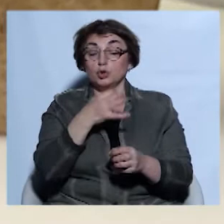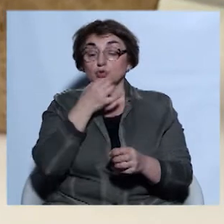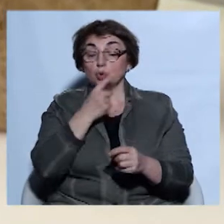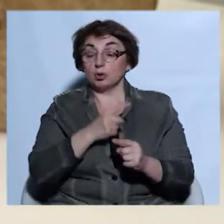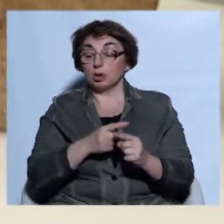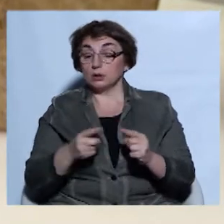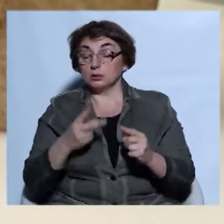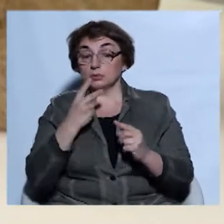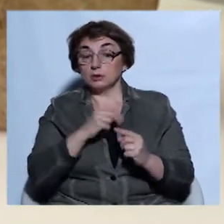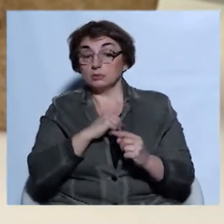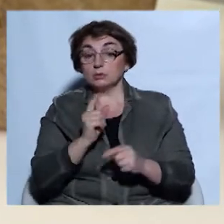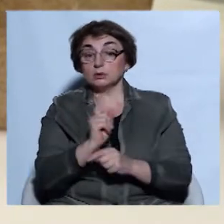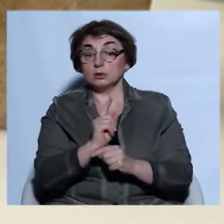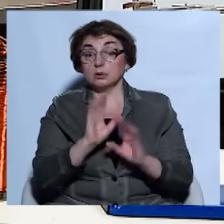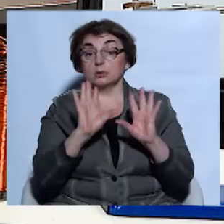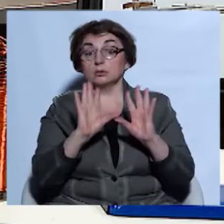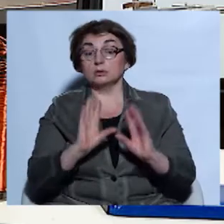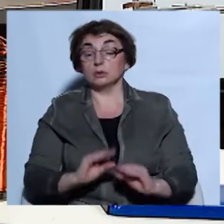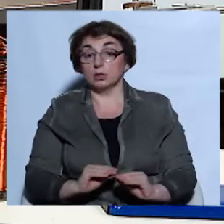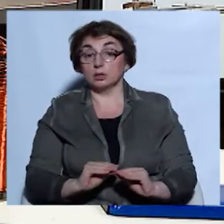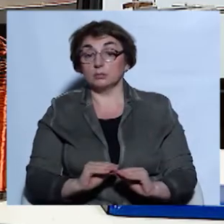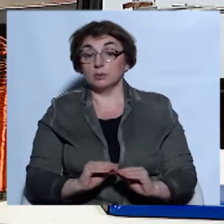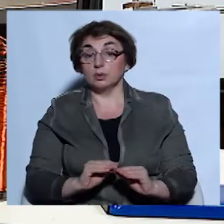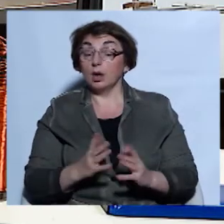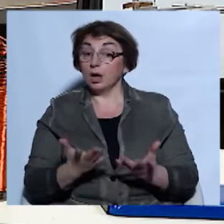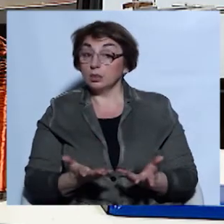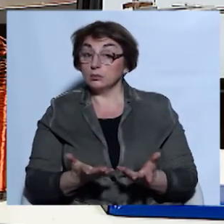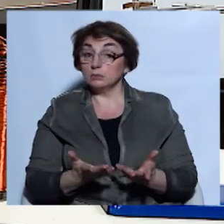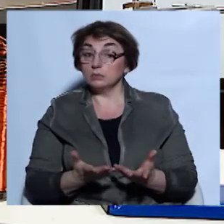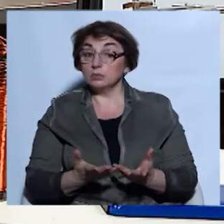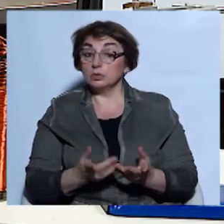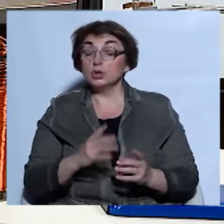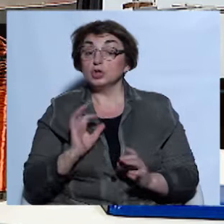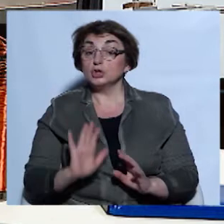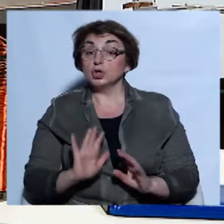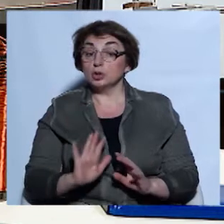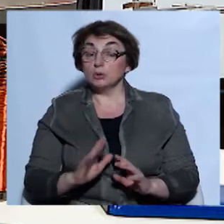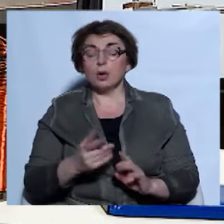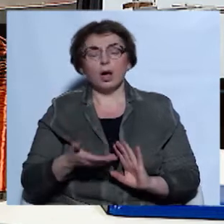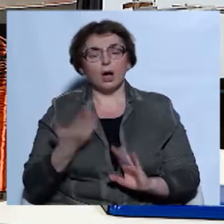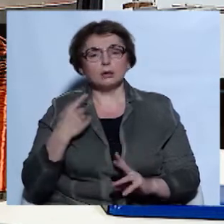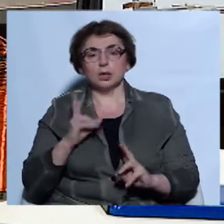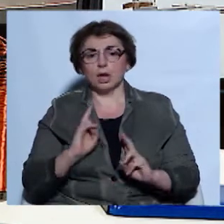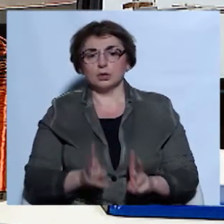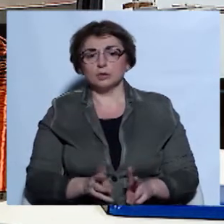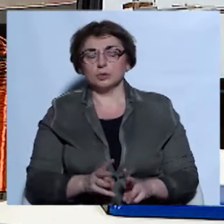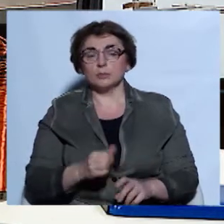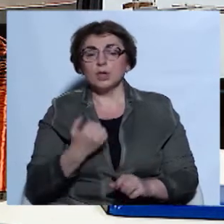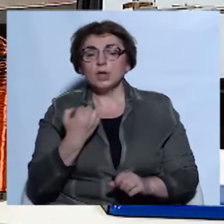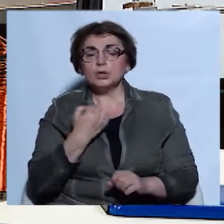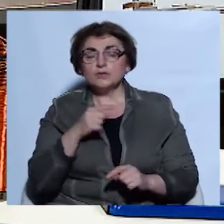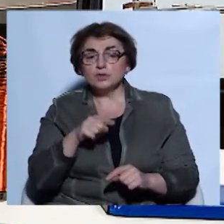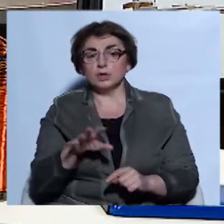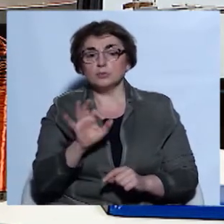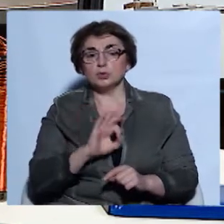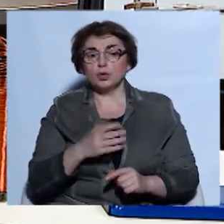ცოტა ხანში ჩვენ დავინახავთ, რომ სანთელი ჩაქრება. ანუ ჯერჯერობით მაშინ არ იცოდნენ